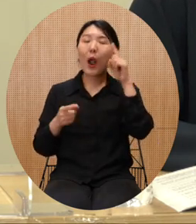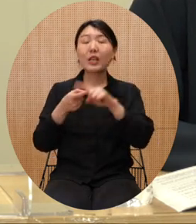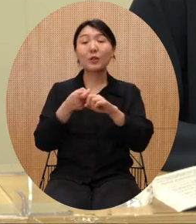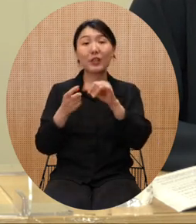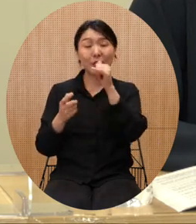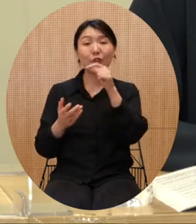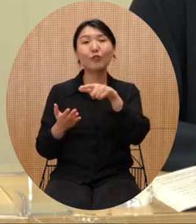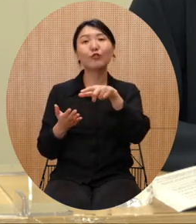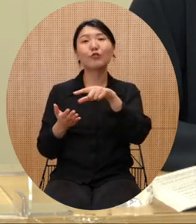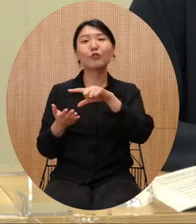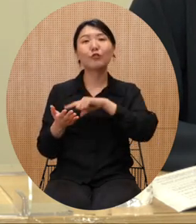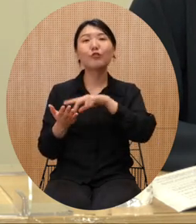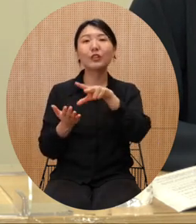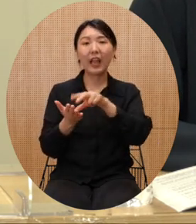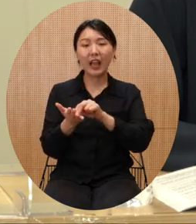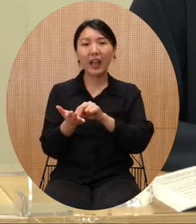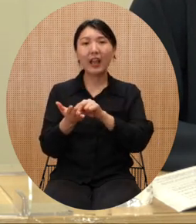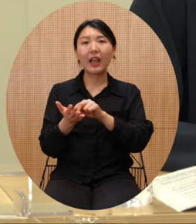또 나름